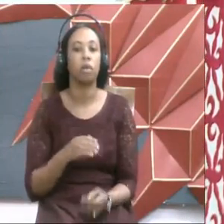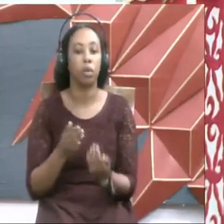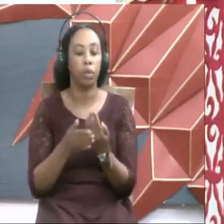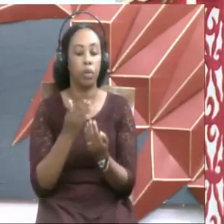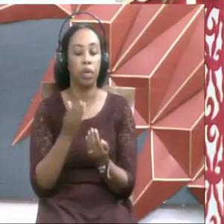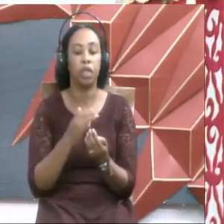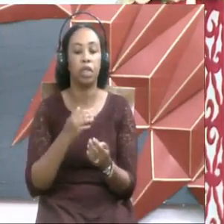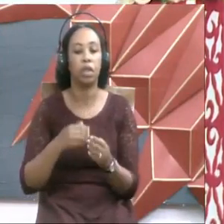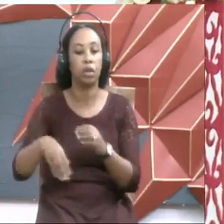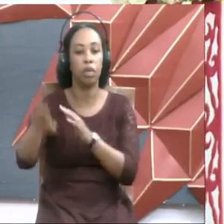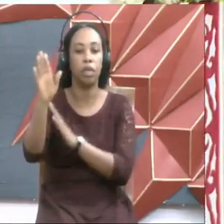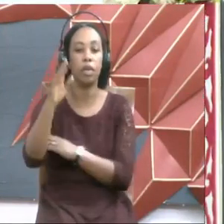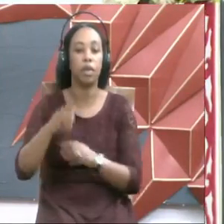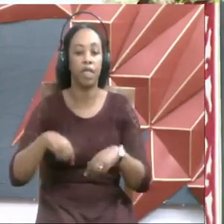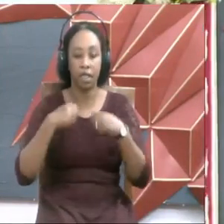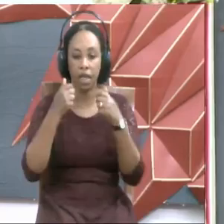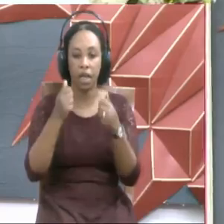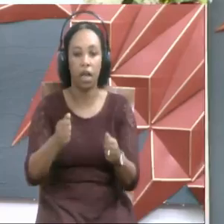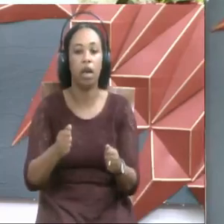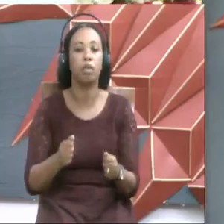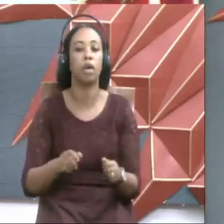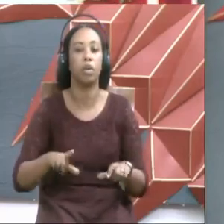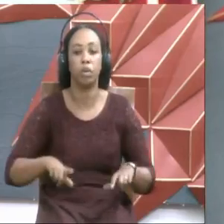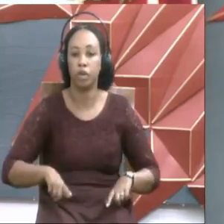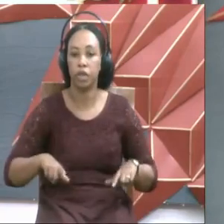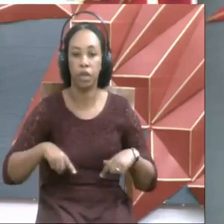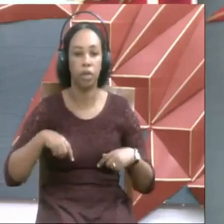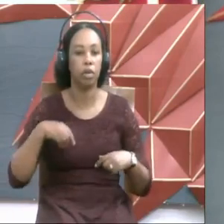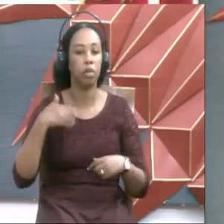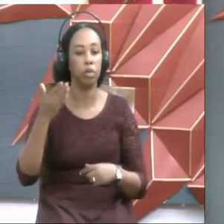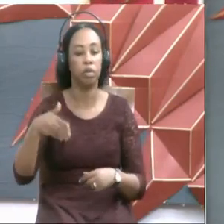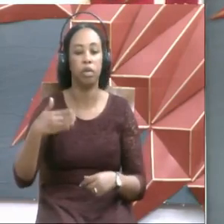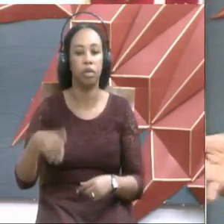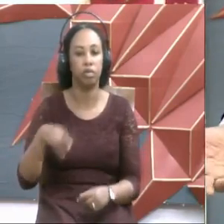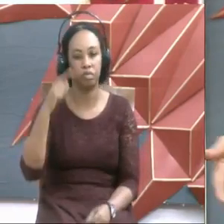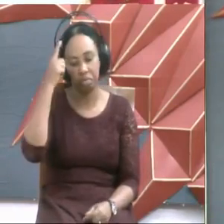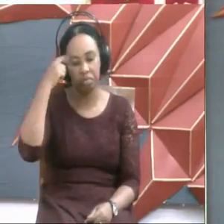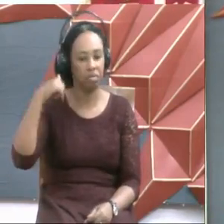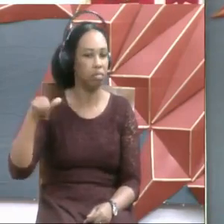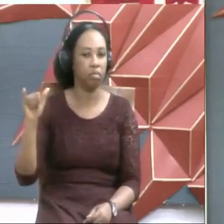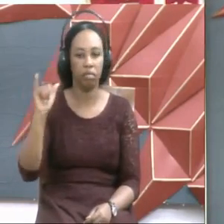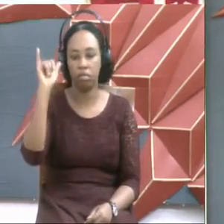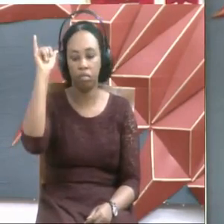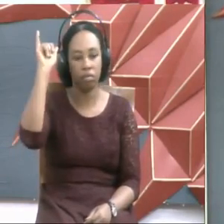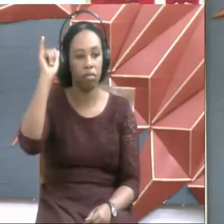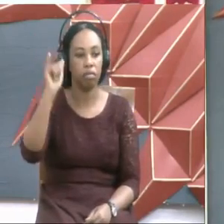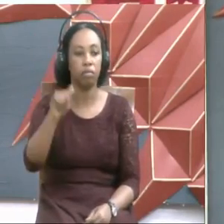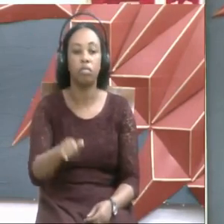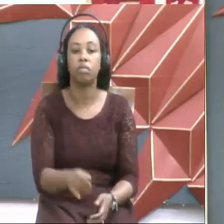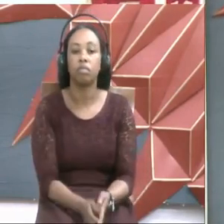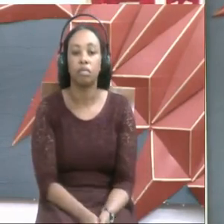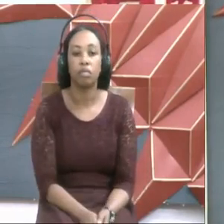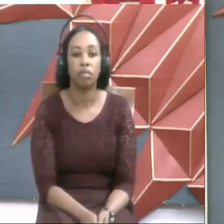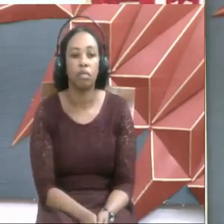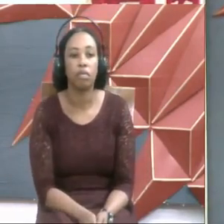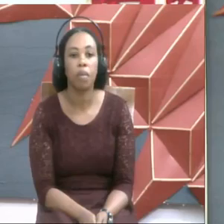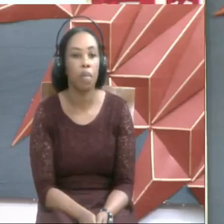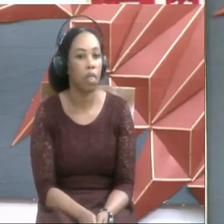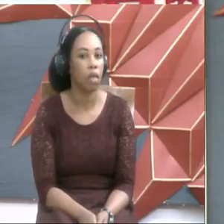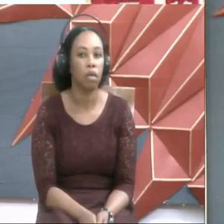bazahabwa ubugingo buhoraho. Ils prennent soin des choses de Dieu, ils trouveront la vie éternelle. Ils trouveront la vie